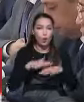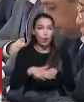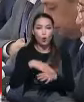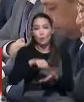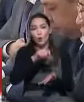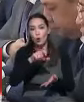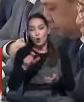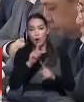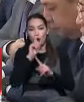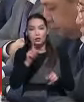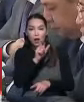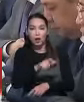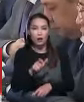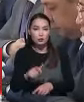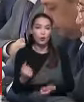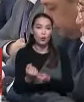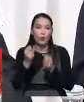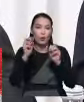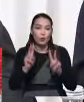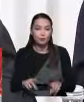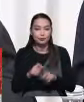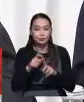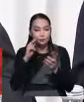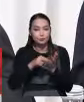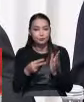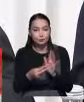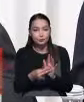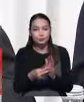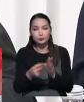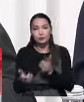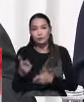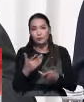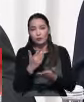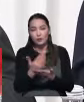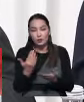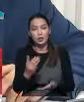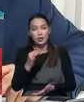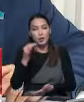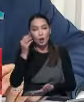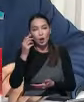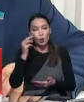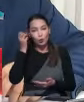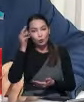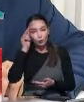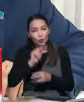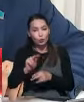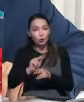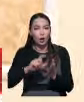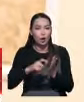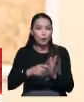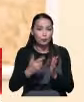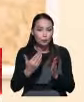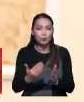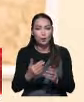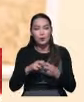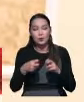өкілдерімен ерекше азаматтарды қолдауға арналған ұсынымдар топтамасын әзірледі. Оған қоса инклюзивті білім беру бағытындағы олқылықтардың